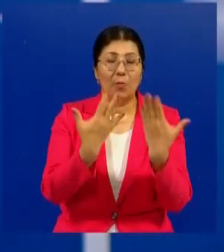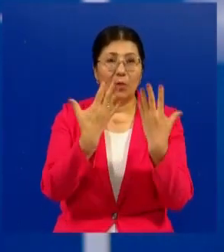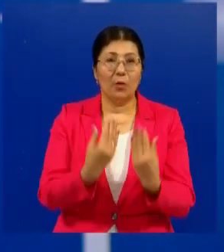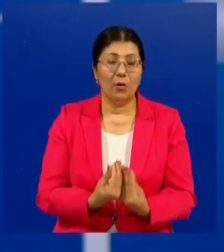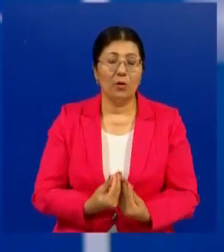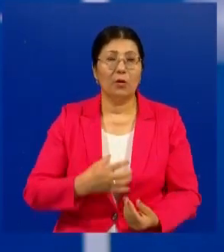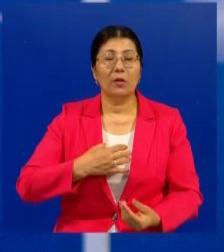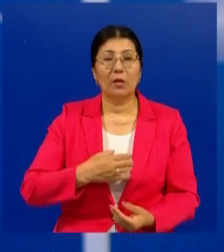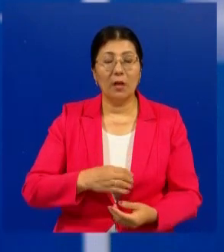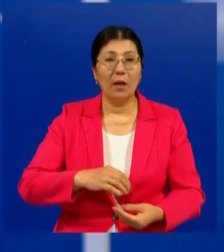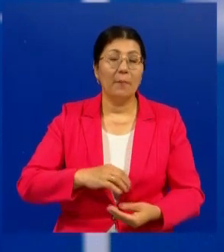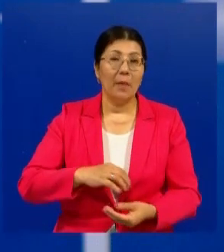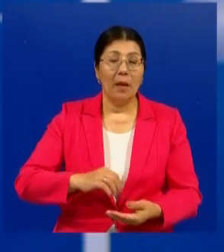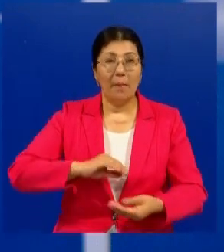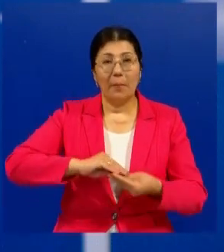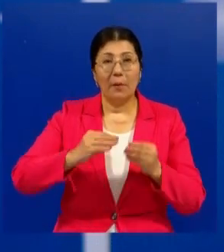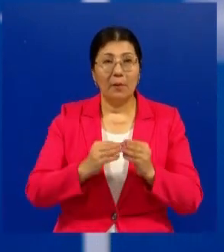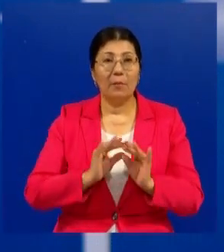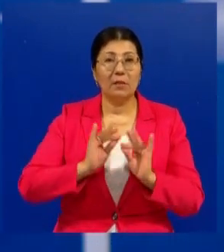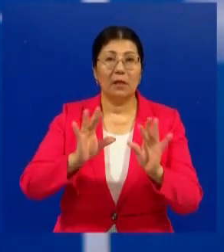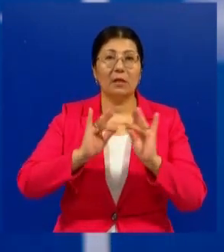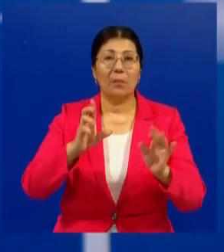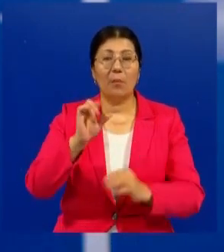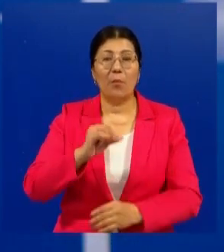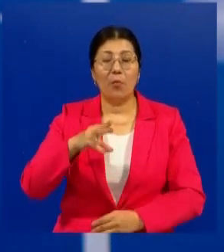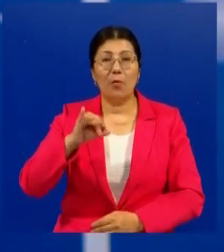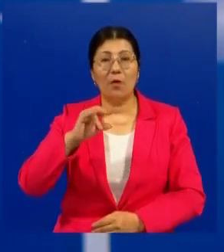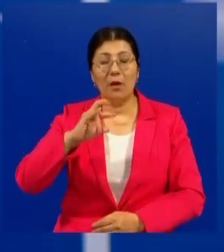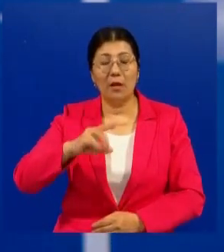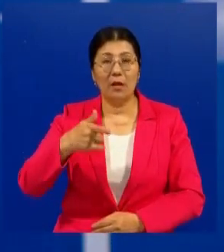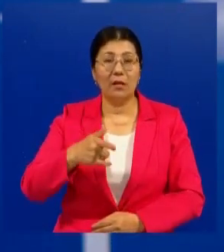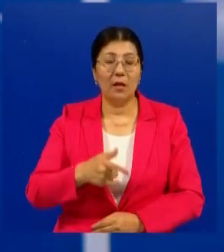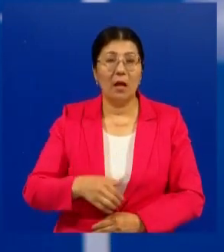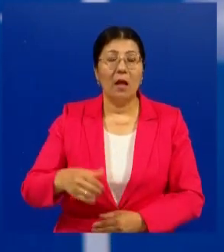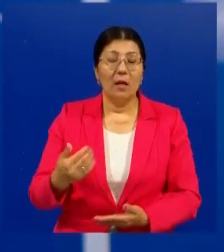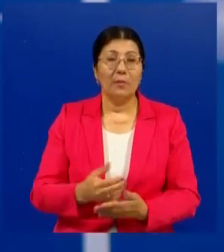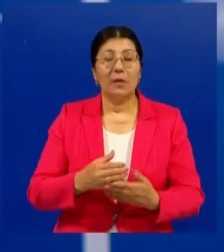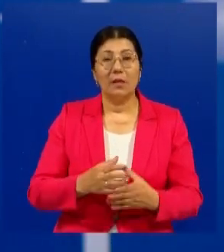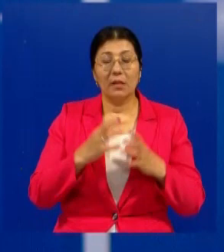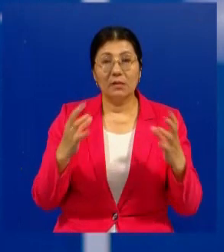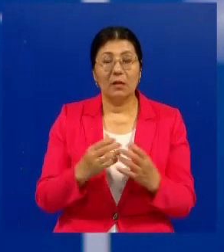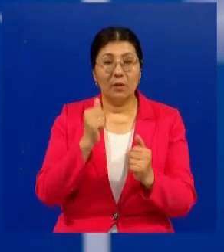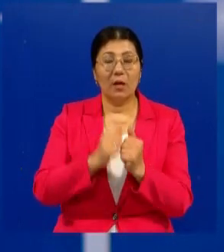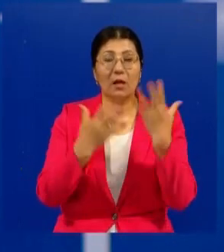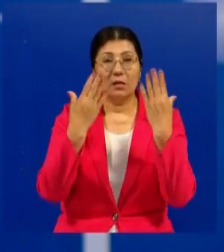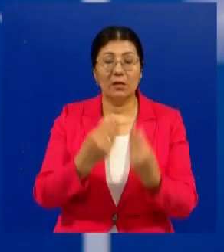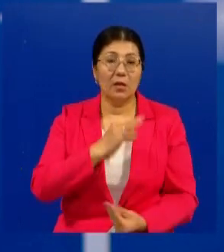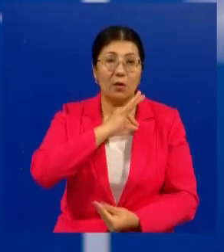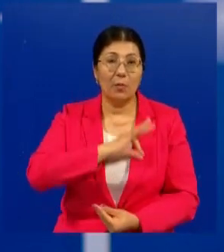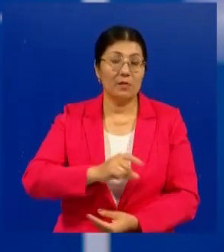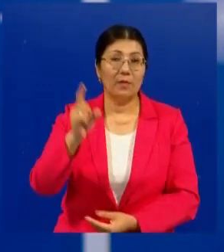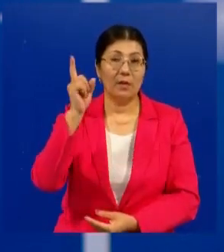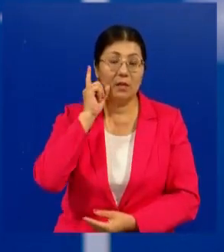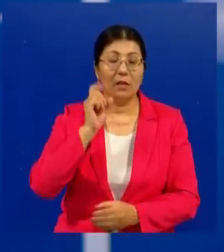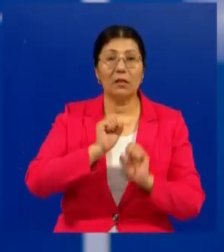өзекті мәселесін талқылады. Тренд сөзге айналған буллингпен күрес, синтетикалық есірткіден сақтандыру, күнделікті қолданатын ұялы